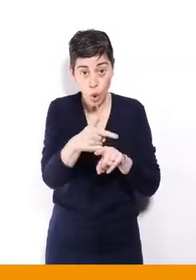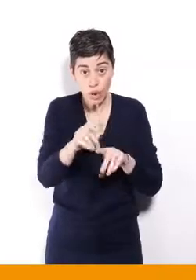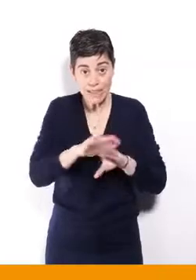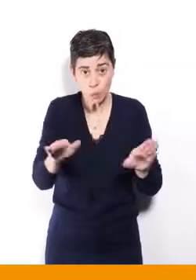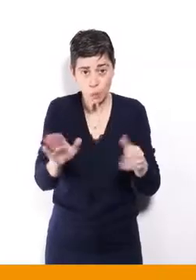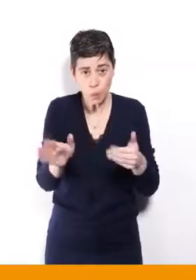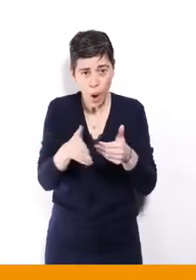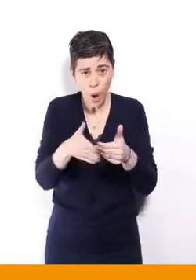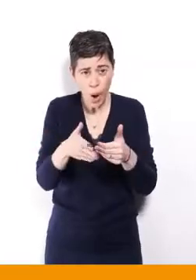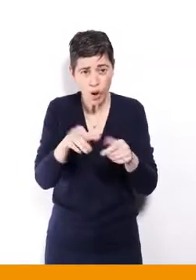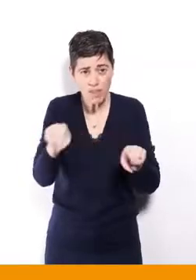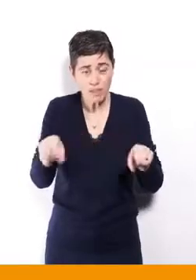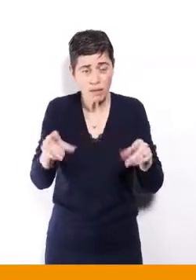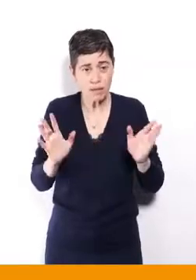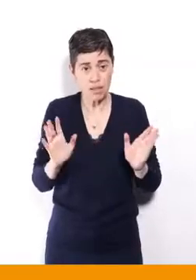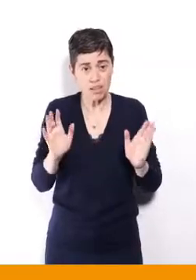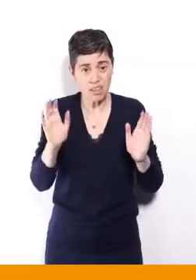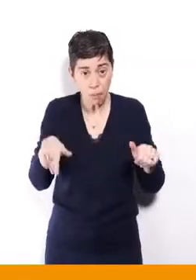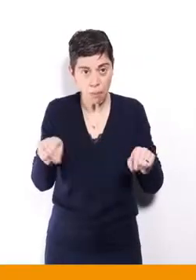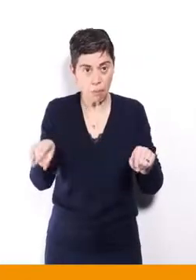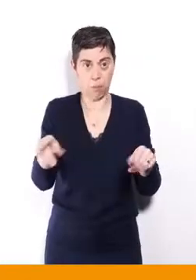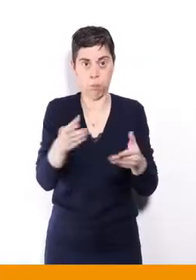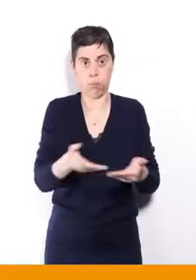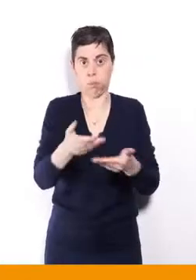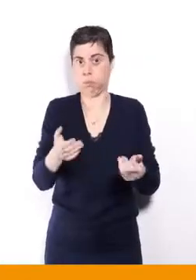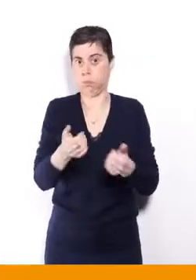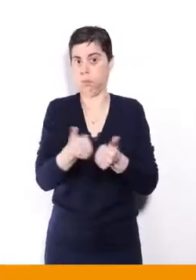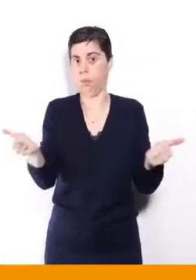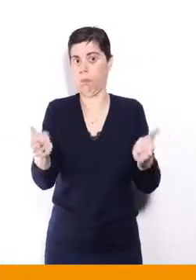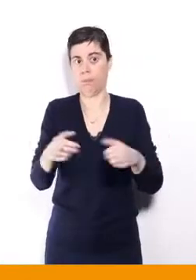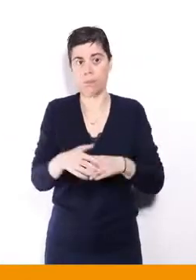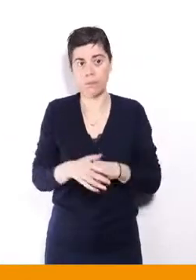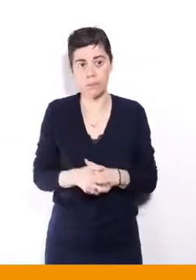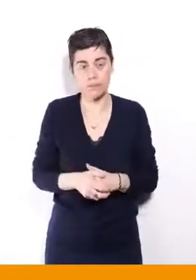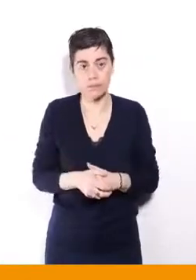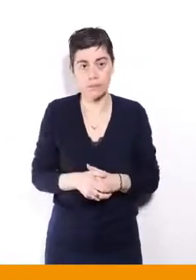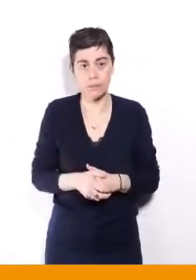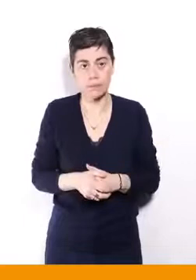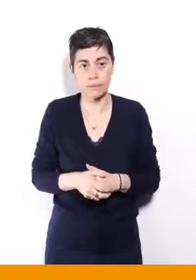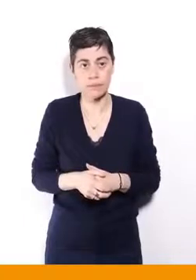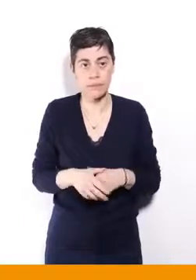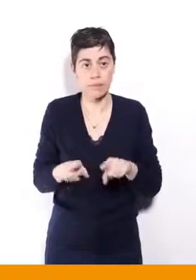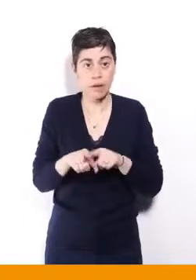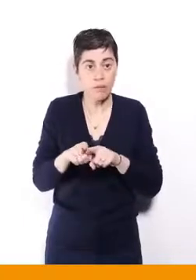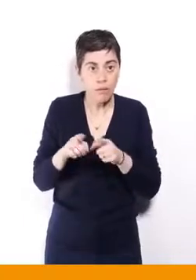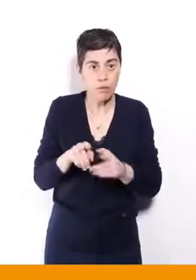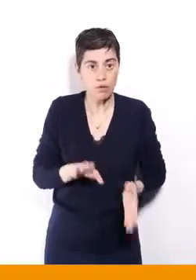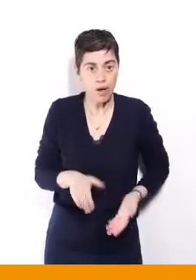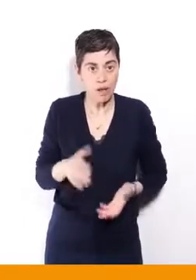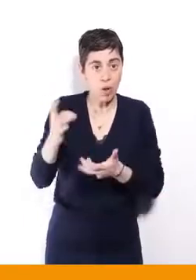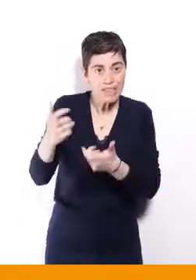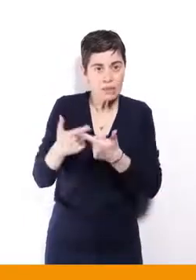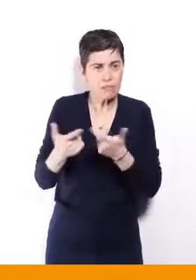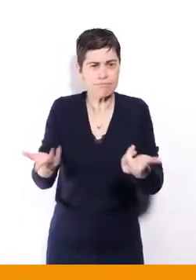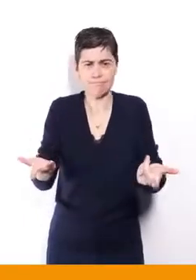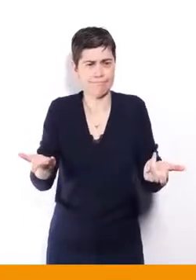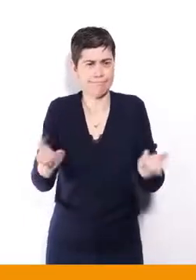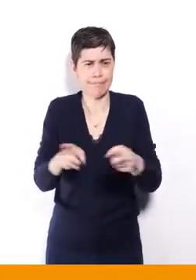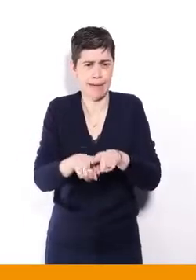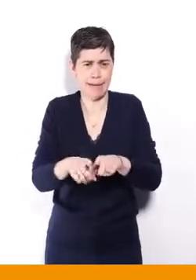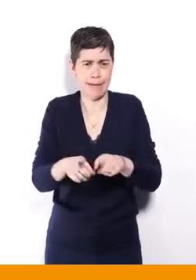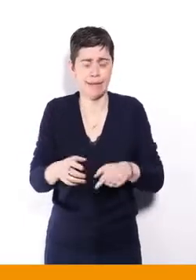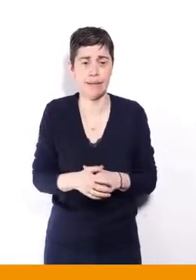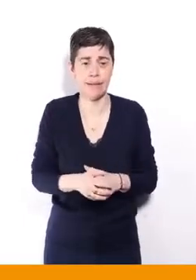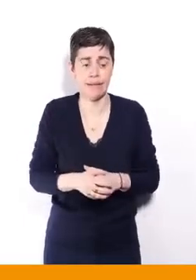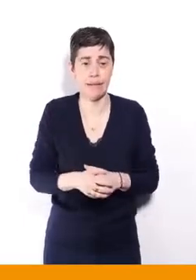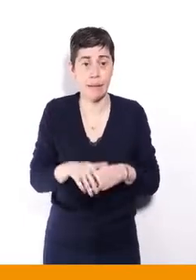Indien. Et c'est très, très disparate. Même chose sur Antilles-Guyane. Même si dans les